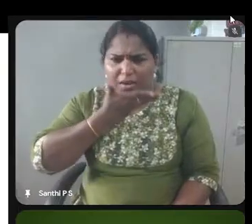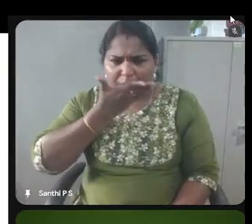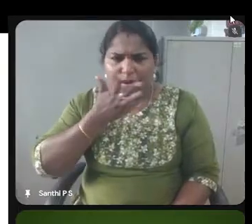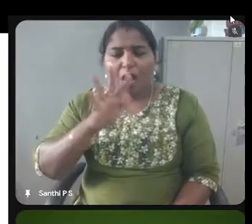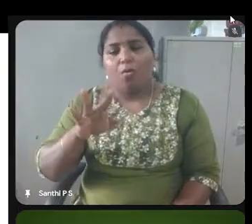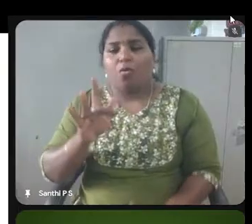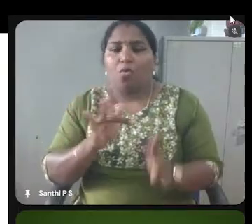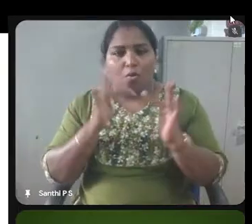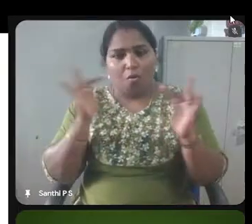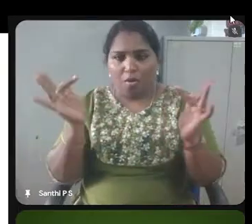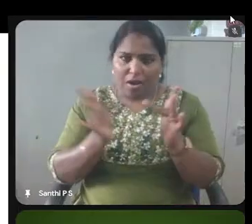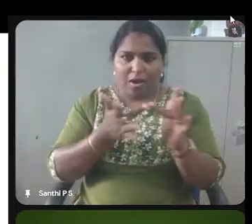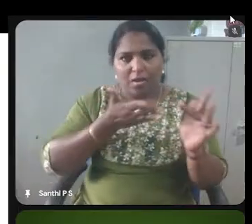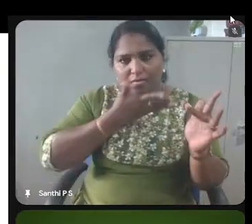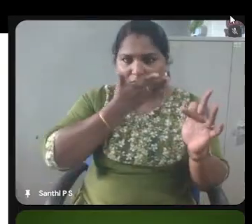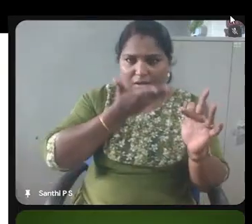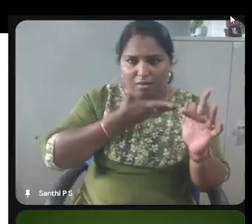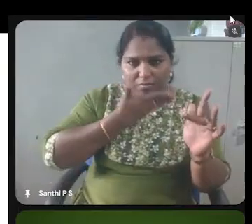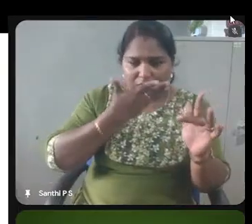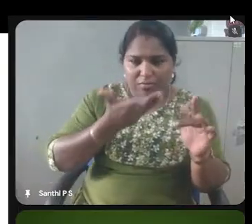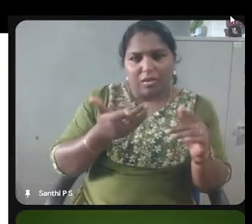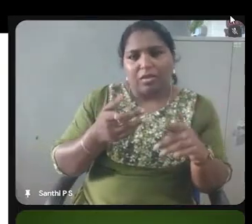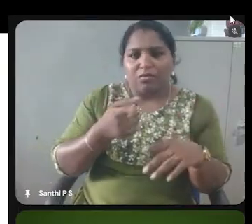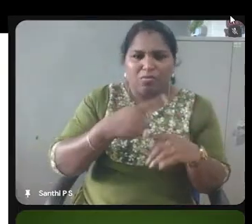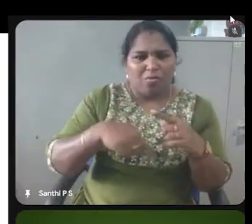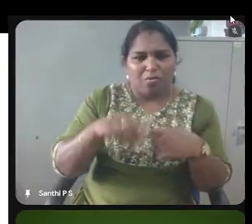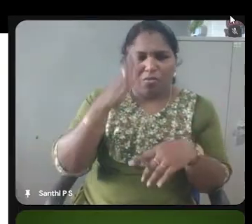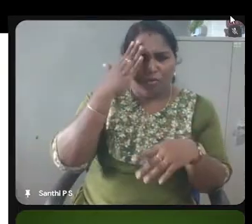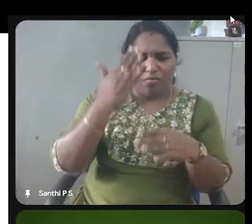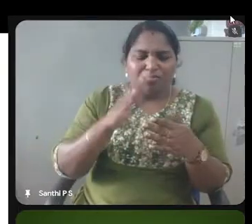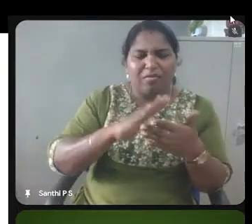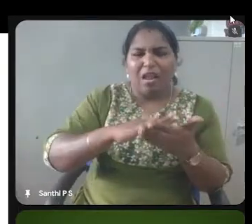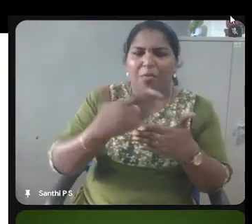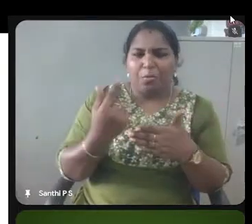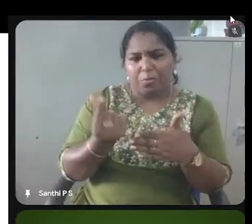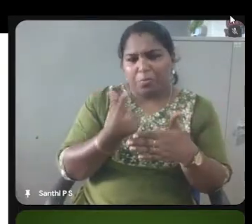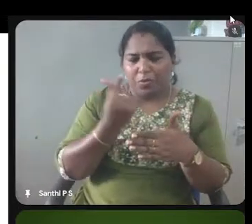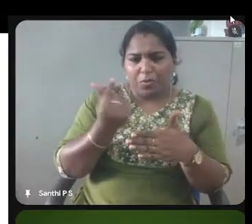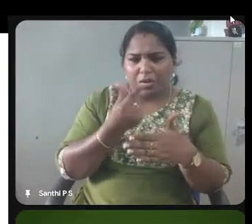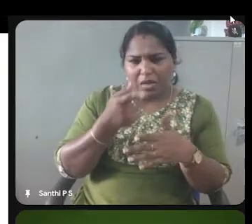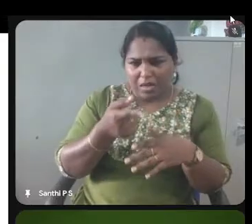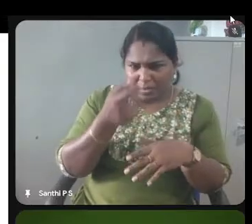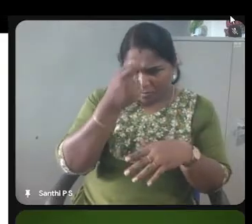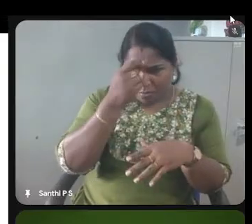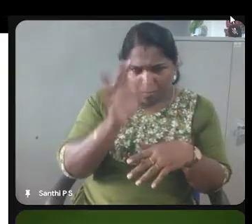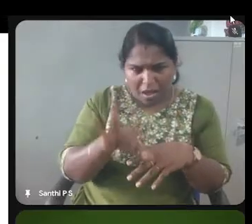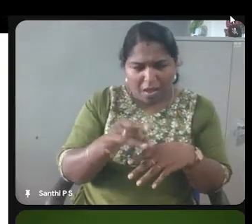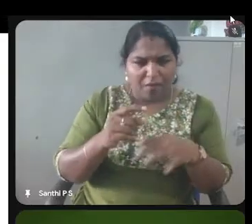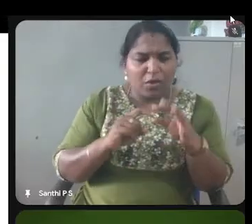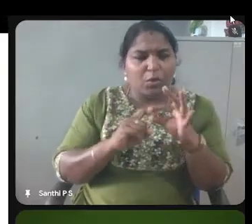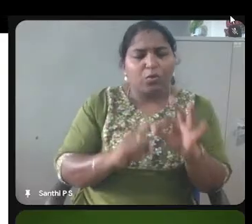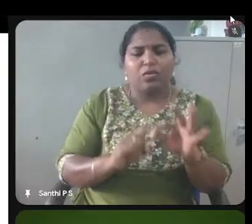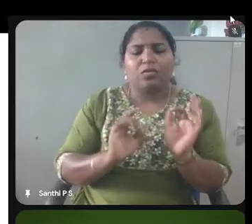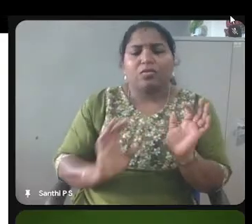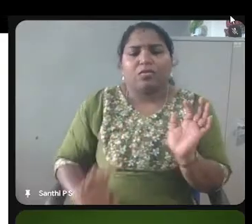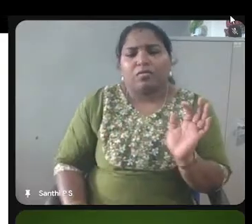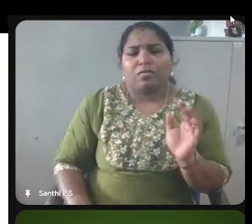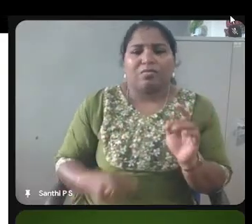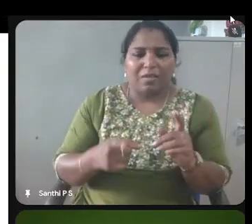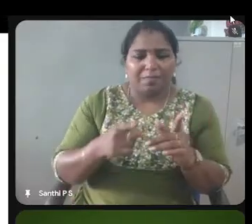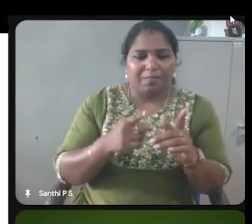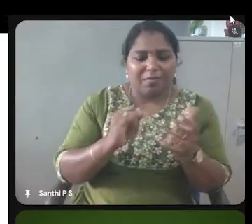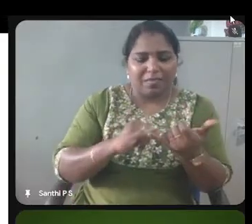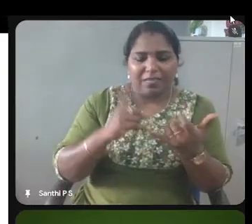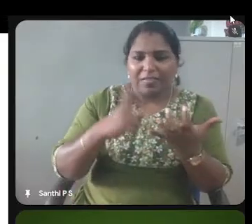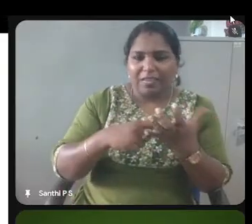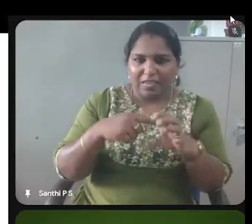ഓൺലൈൻ ആയിട്ടുള്ള തെറാപ്പിയാണ്. അപ്പൊ അത് ഓഫ് കോഴ്സ് ലാപ്ടോപ്പ് വഴിയാണ്. അത് ഈ സ്ക്രീൻ ടൈം ആയിട്ട് ആ ഒരു കാറ്റഗറിയിൽ